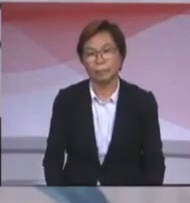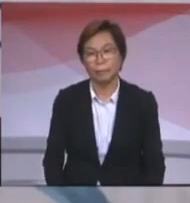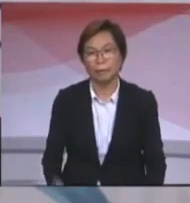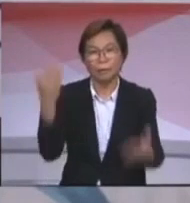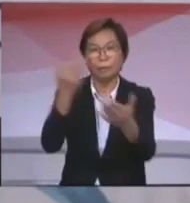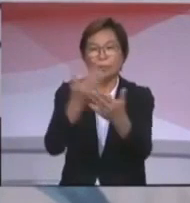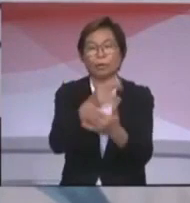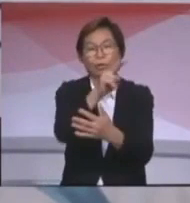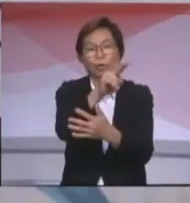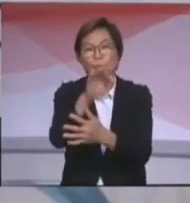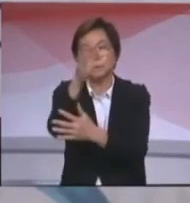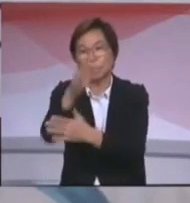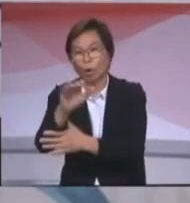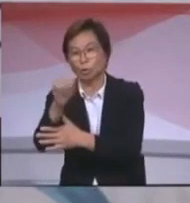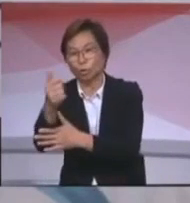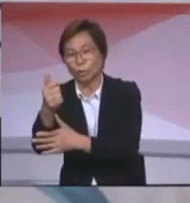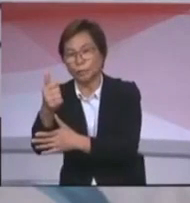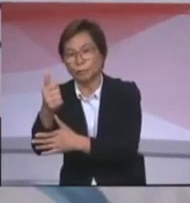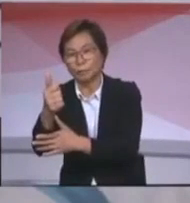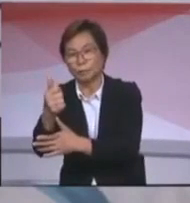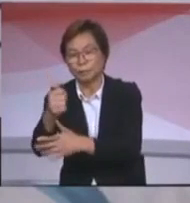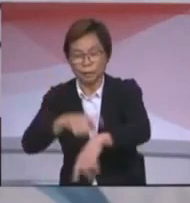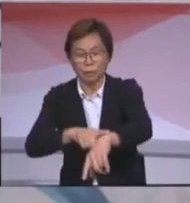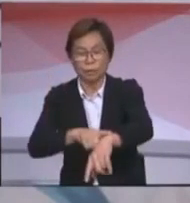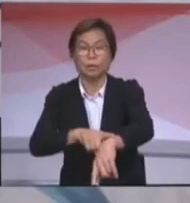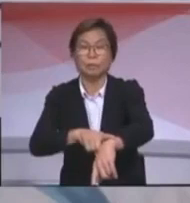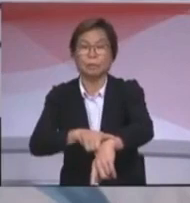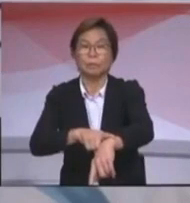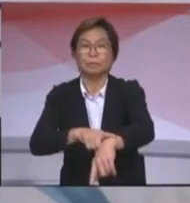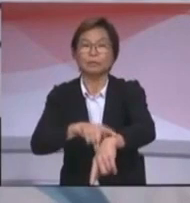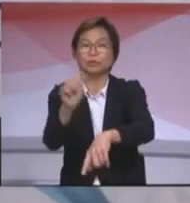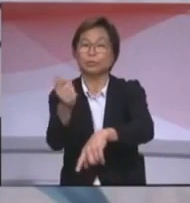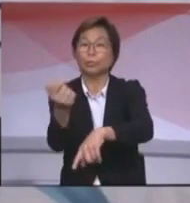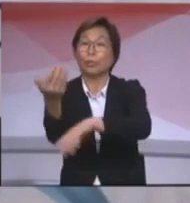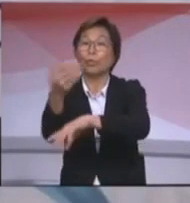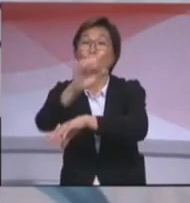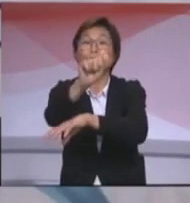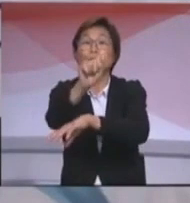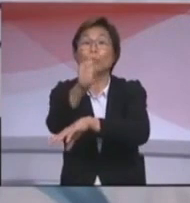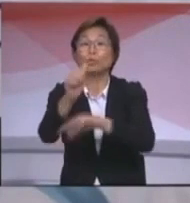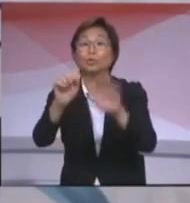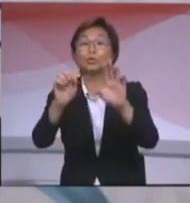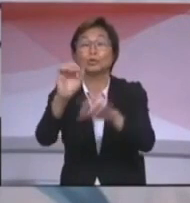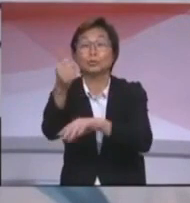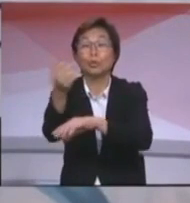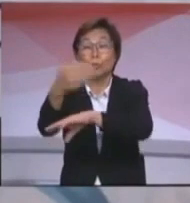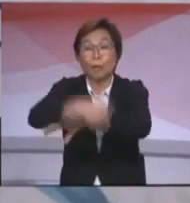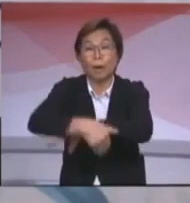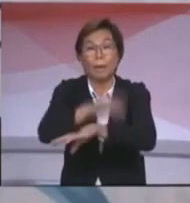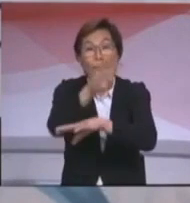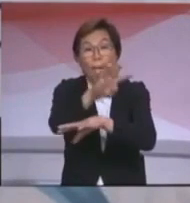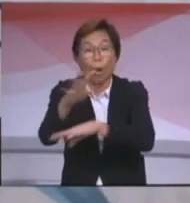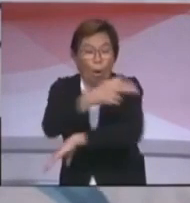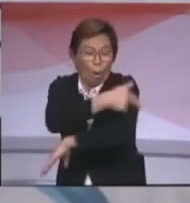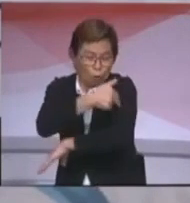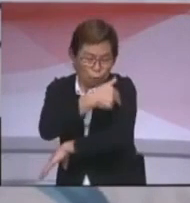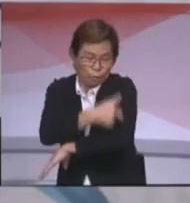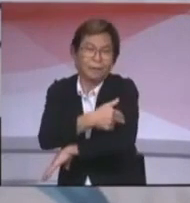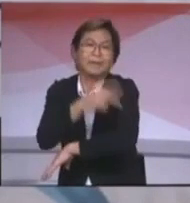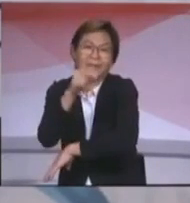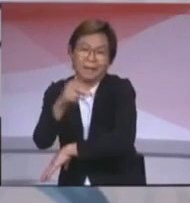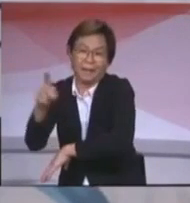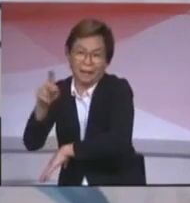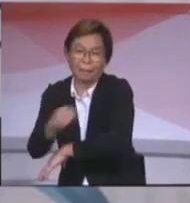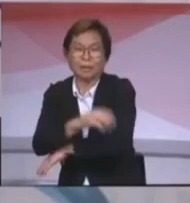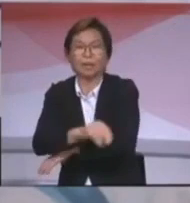Sehingga 29 Oktober 2020 jam 10 malam terdapat 44 buah hospital Kementerian Kesihatan